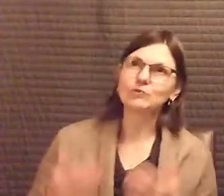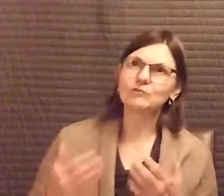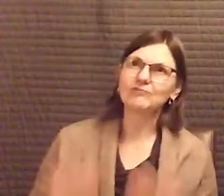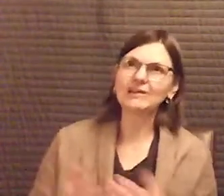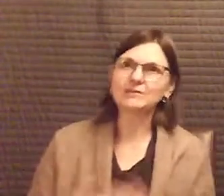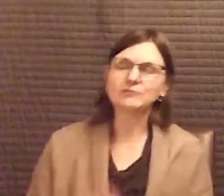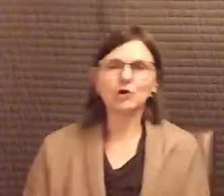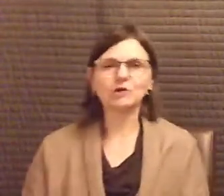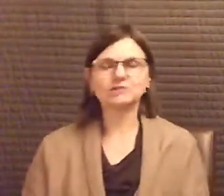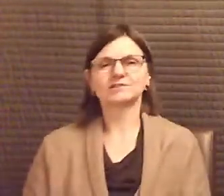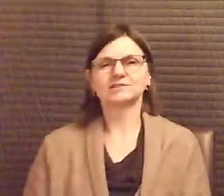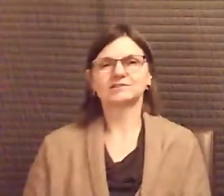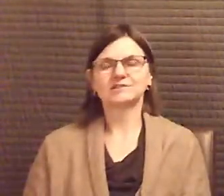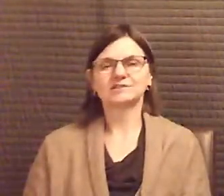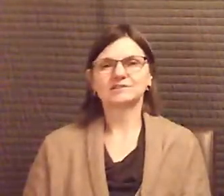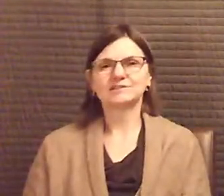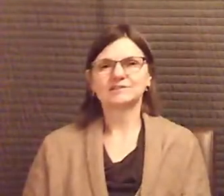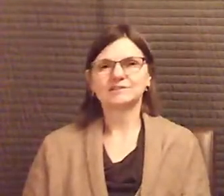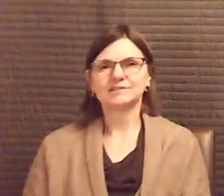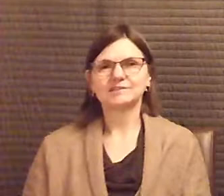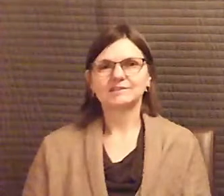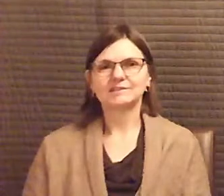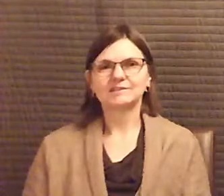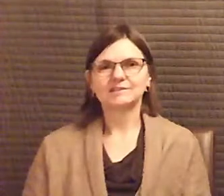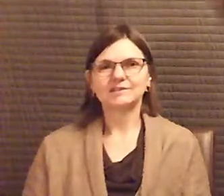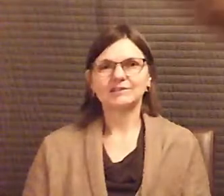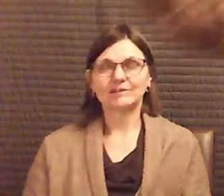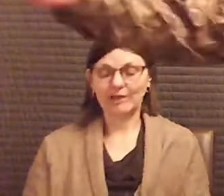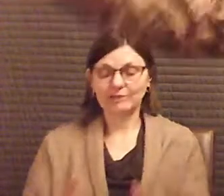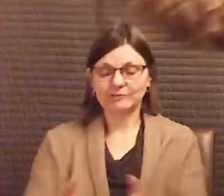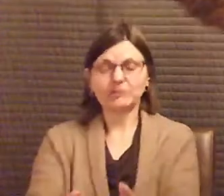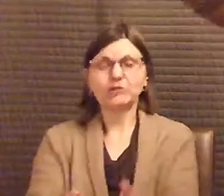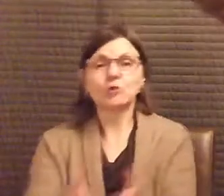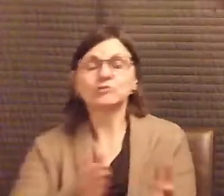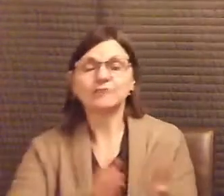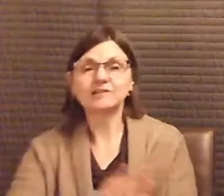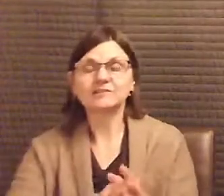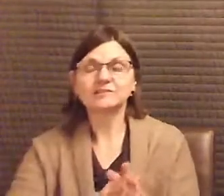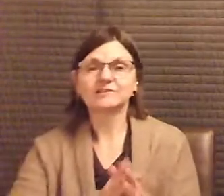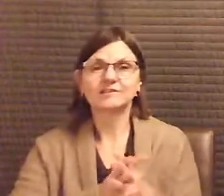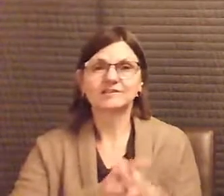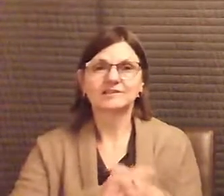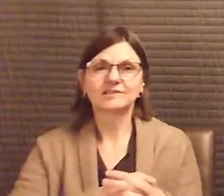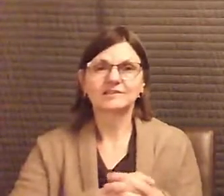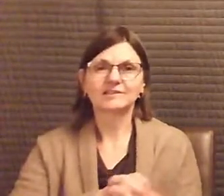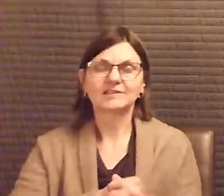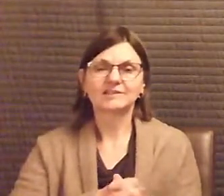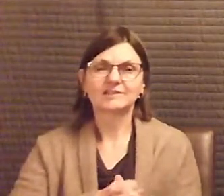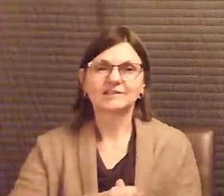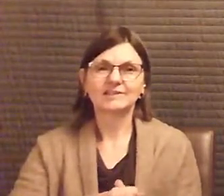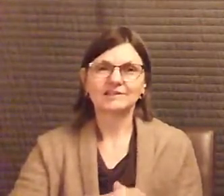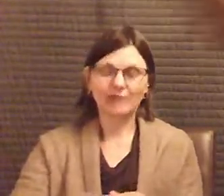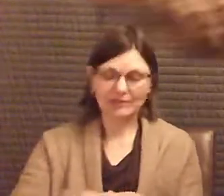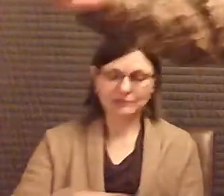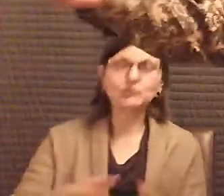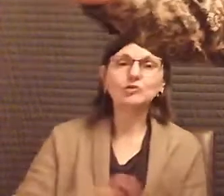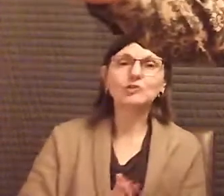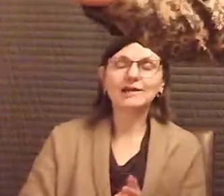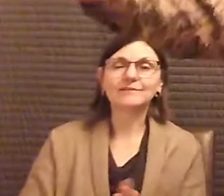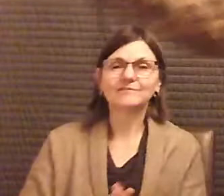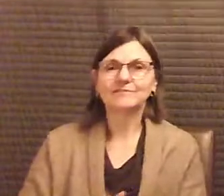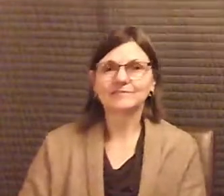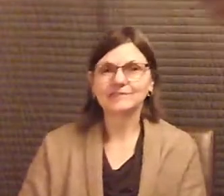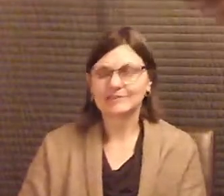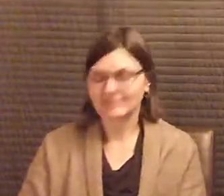zei kijk hoe de vijanden van god en hem eens op je hart en geheimen van joseph van en vijanden van